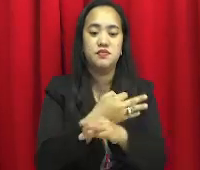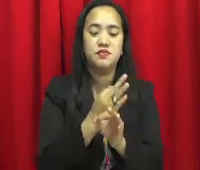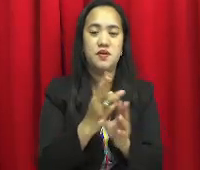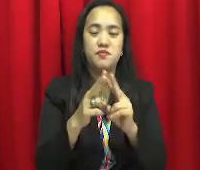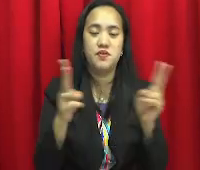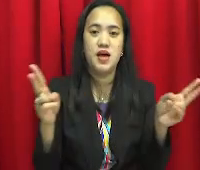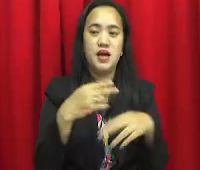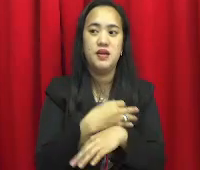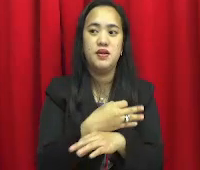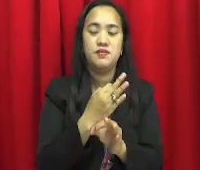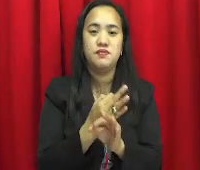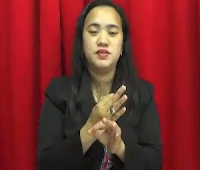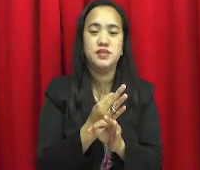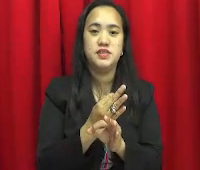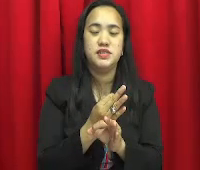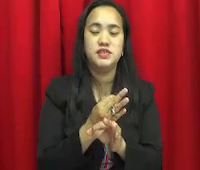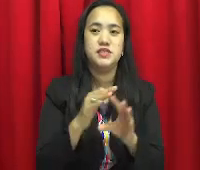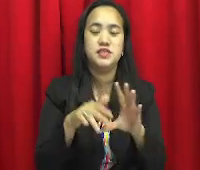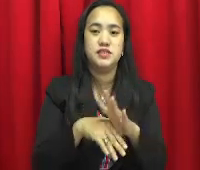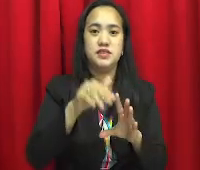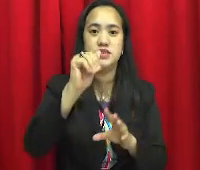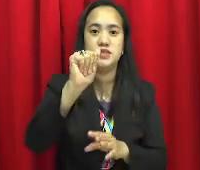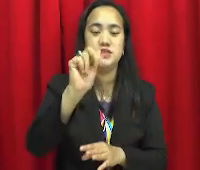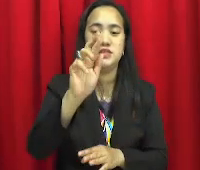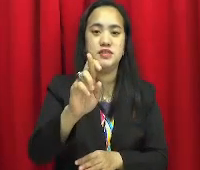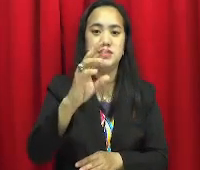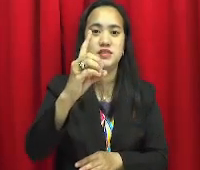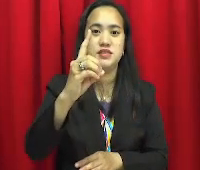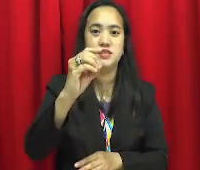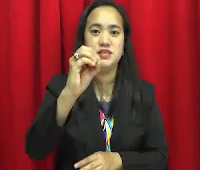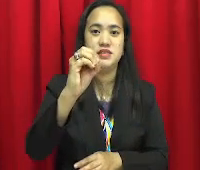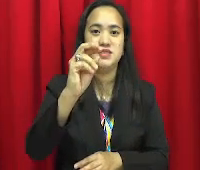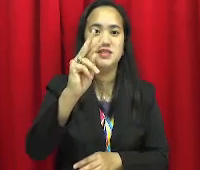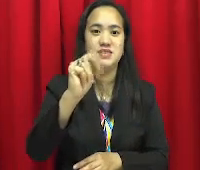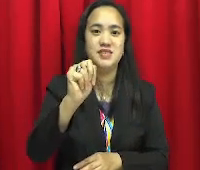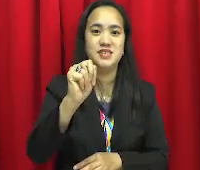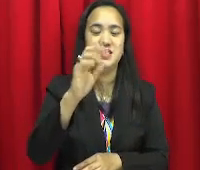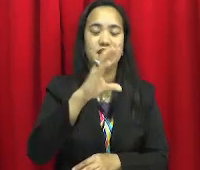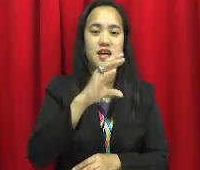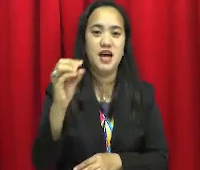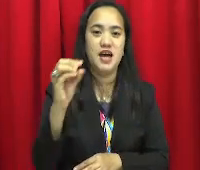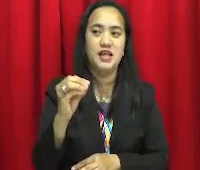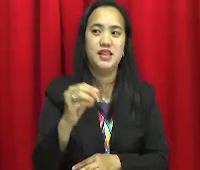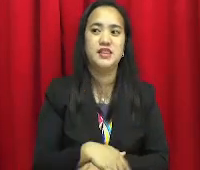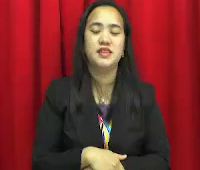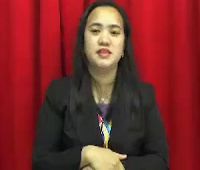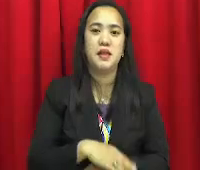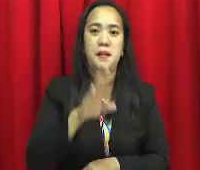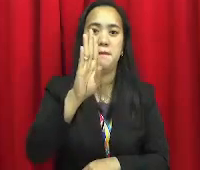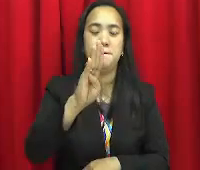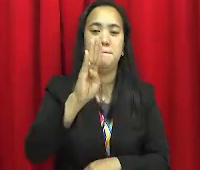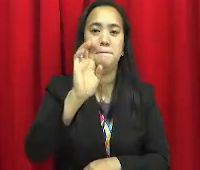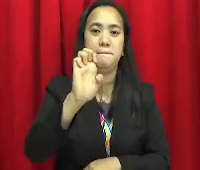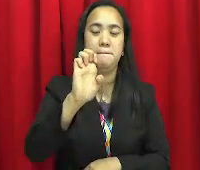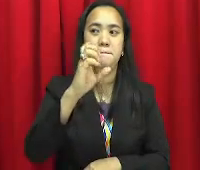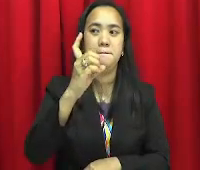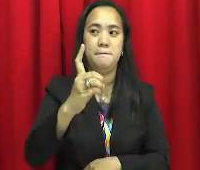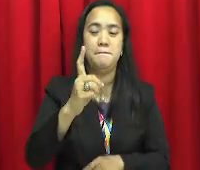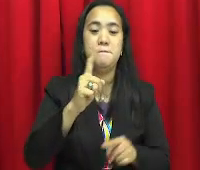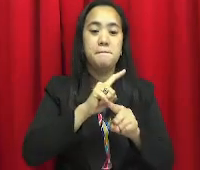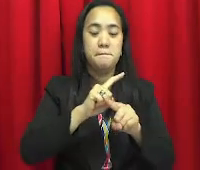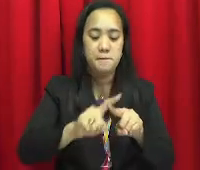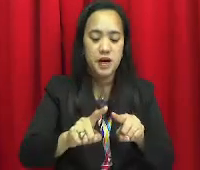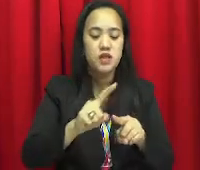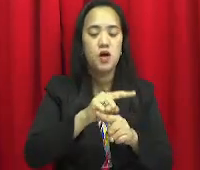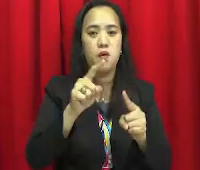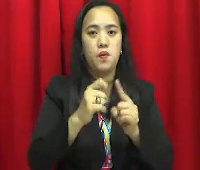Damitan tsaka bed. Magaling siya maglinis ng bahay kasi yun yung nakita niya sa yaya. Sa yaya. Yeah. Pero yung pag-aaral niya, yun